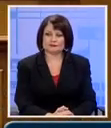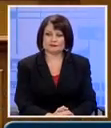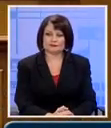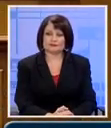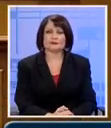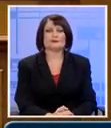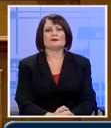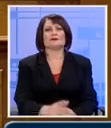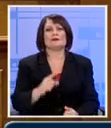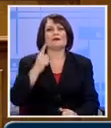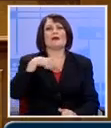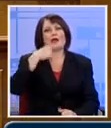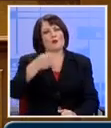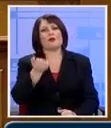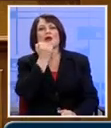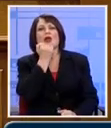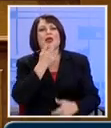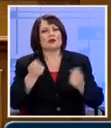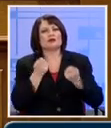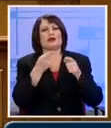Και προχωράτε αμέσως στο επόμενο λάθος.